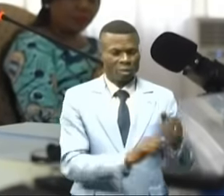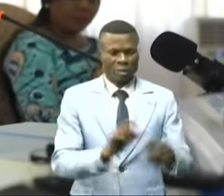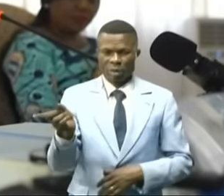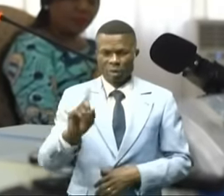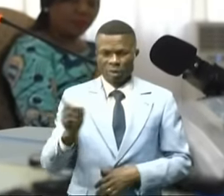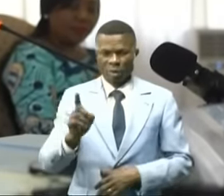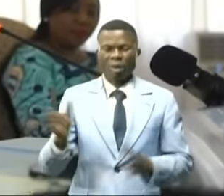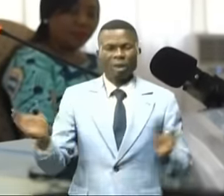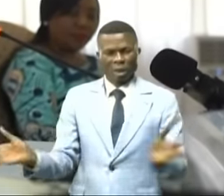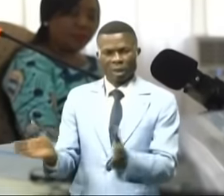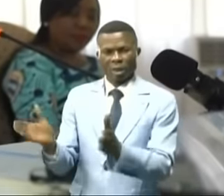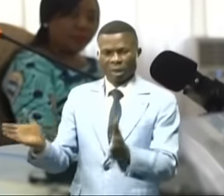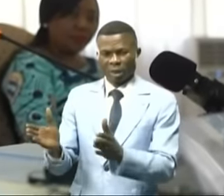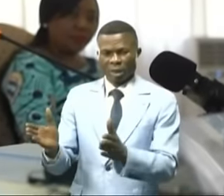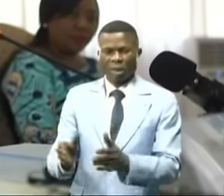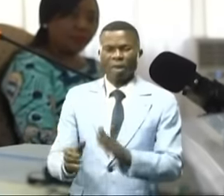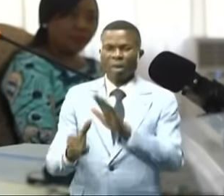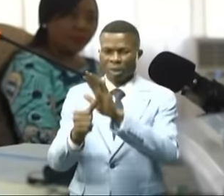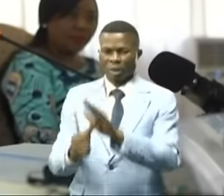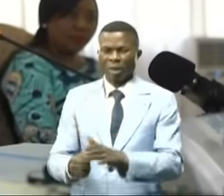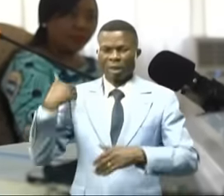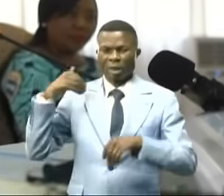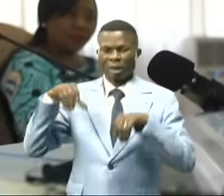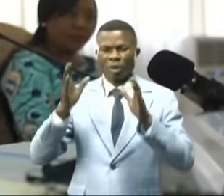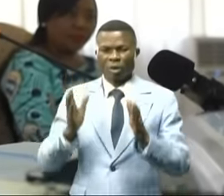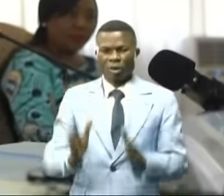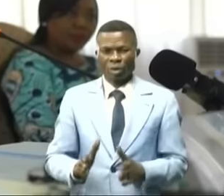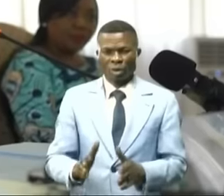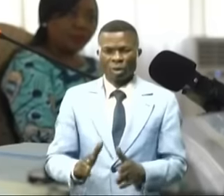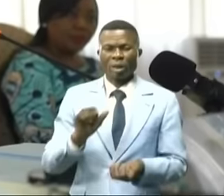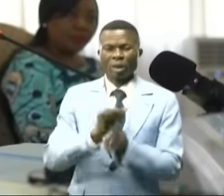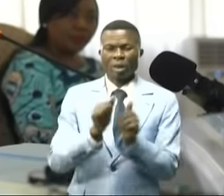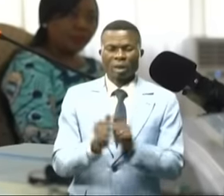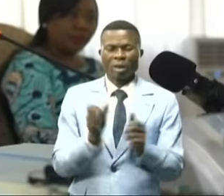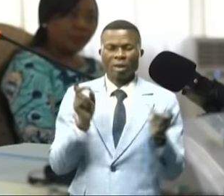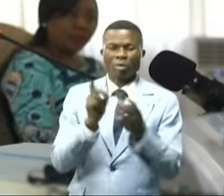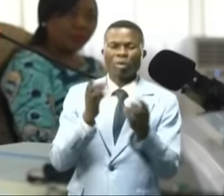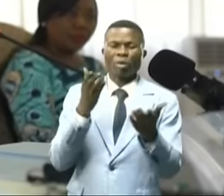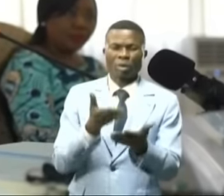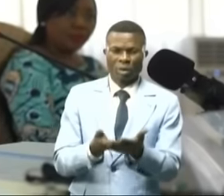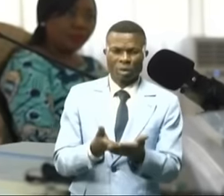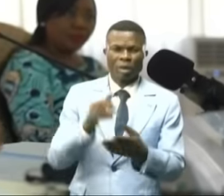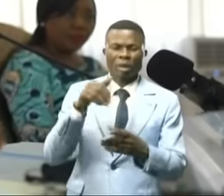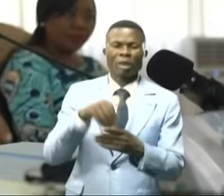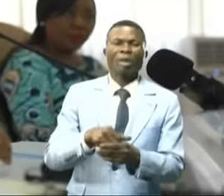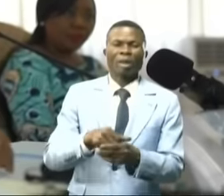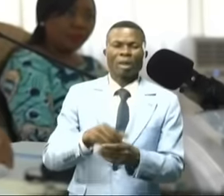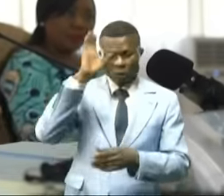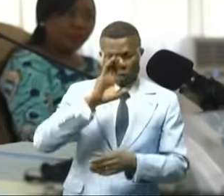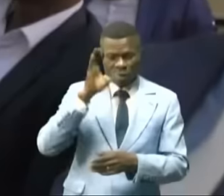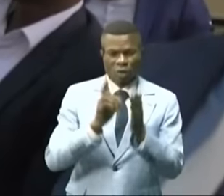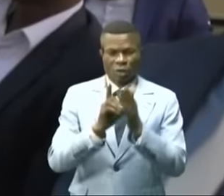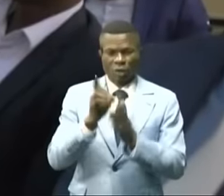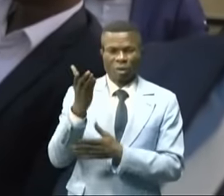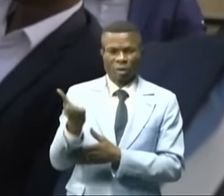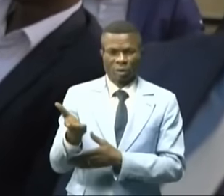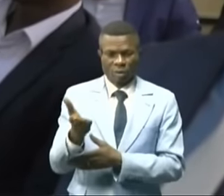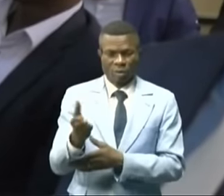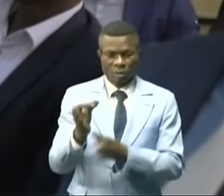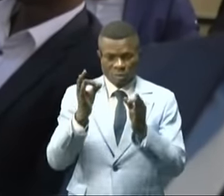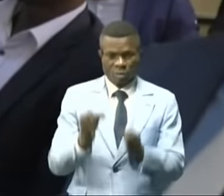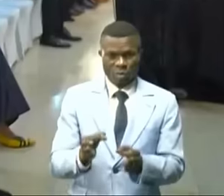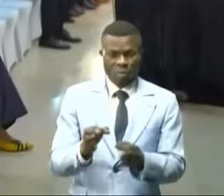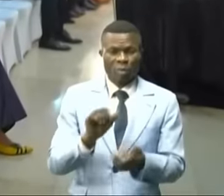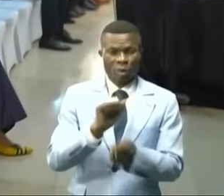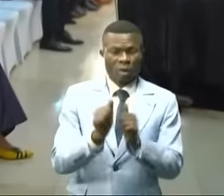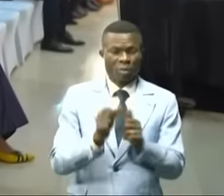et de renforcer la résilience de l'État congolais dans les défis qu'elle rencontre dans sa quête de développement. Malgré quelques